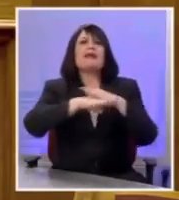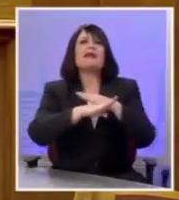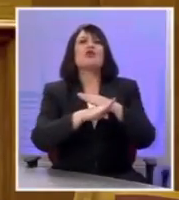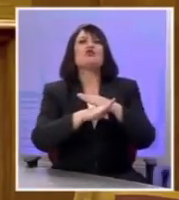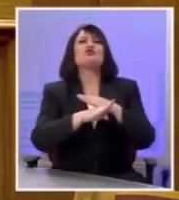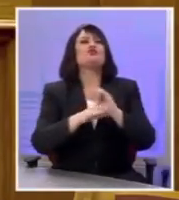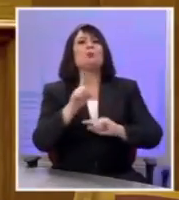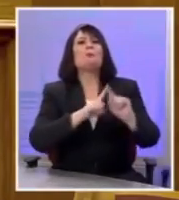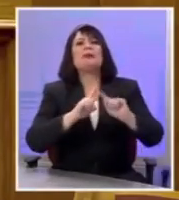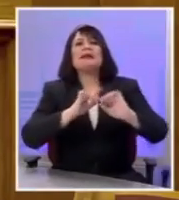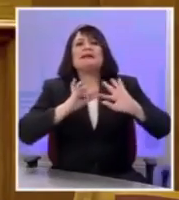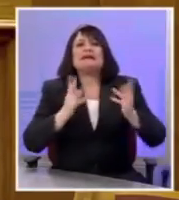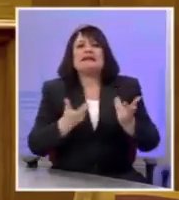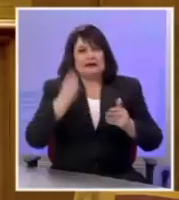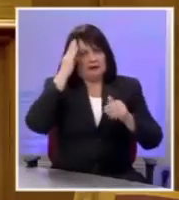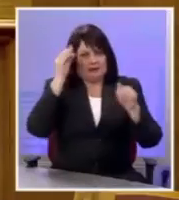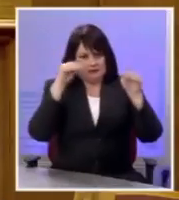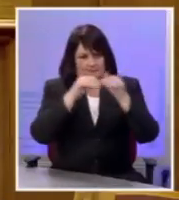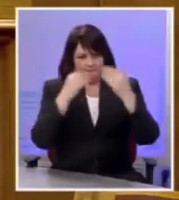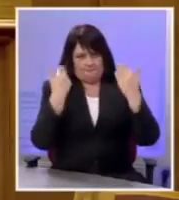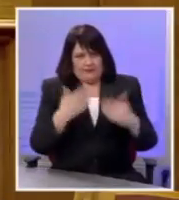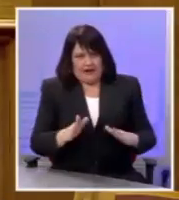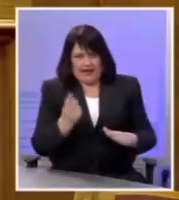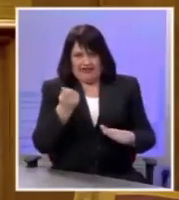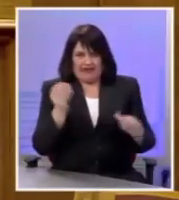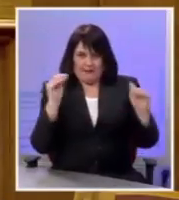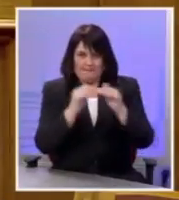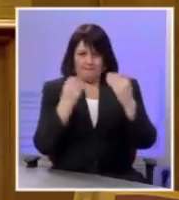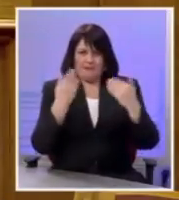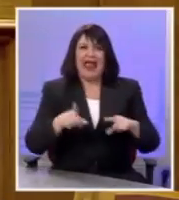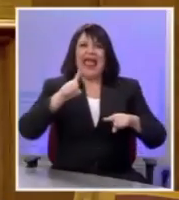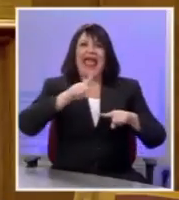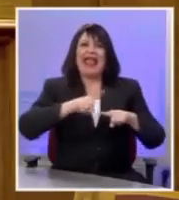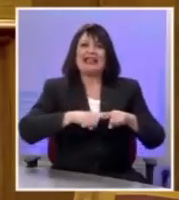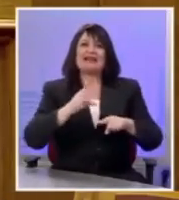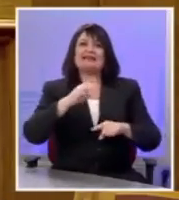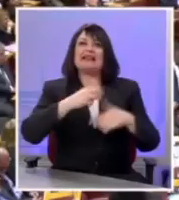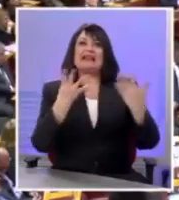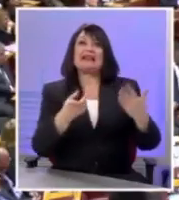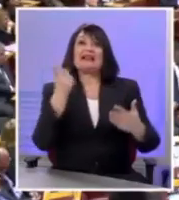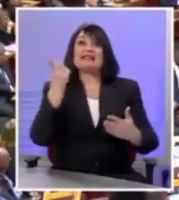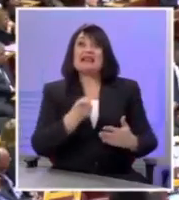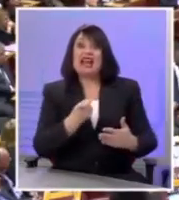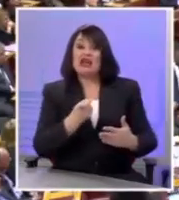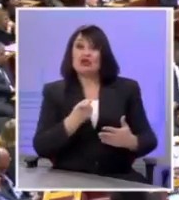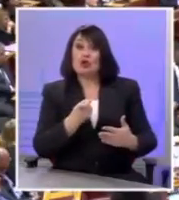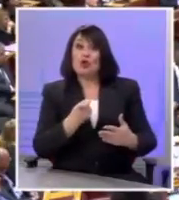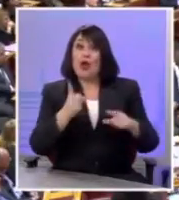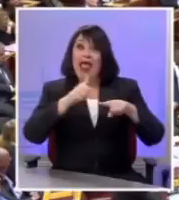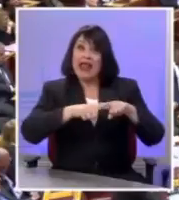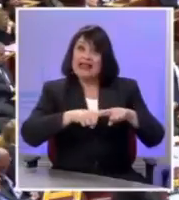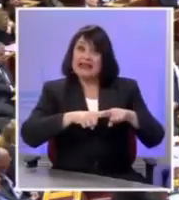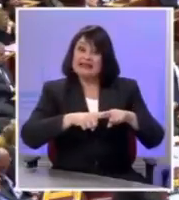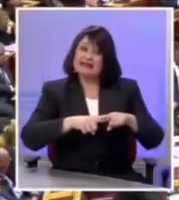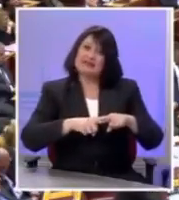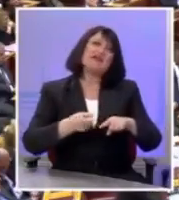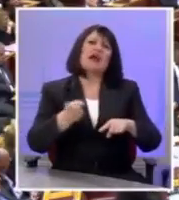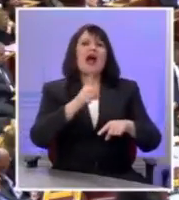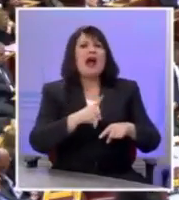παράδειγμα, μετά από την ανακεφαλοποίηση. Έλληνες μέτοχοι 39,7. EBRD και